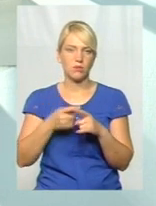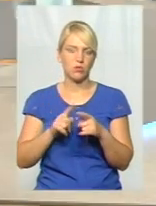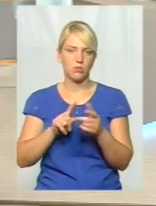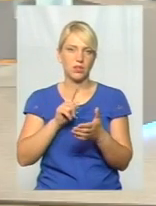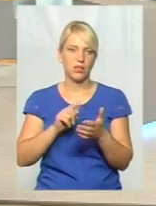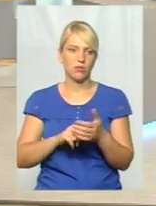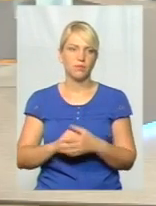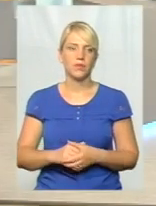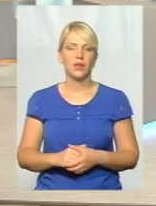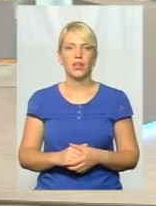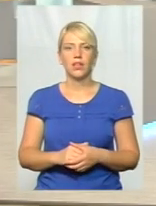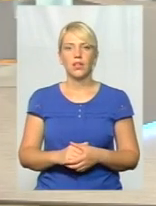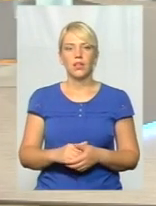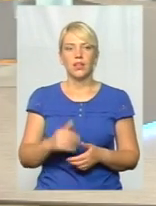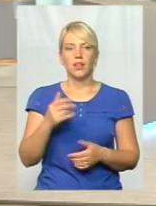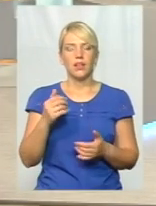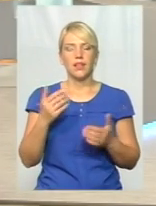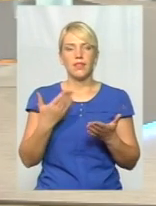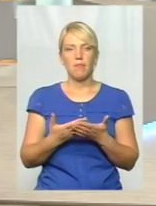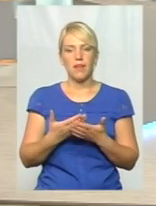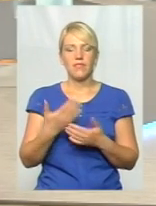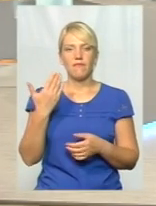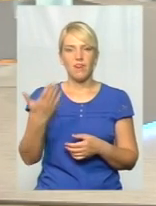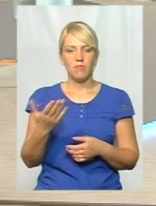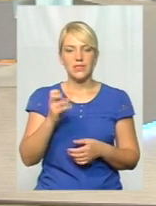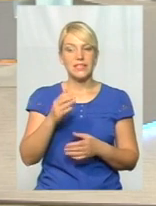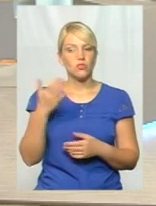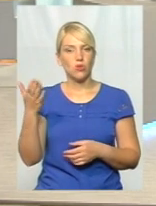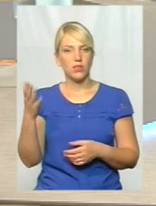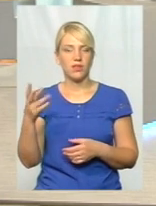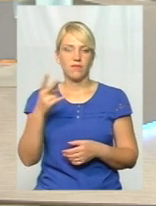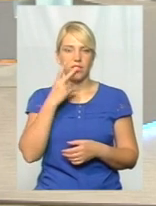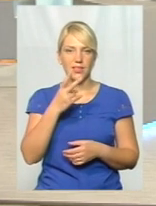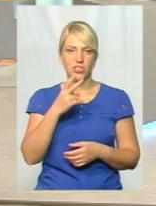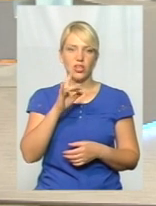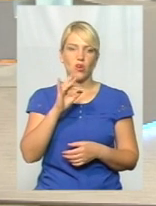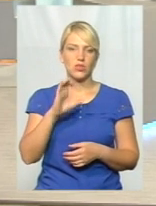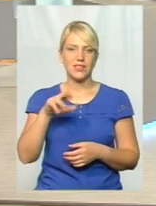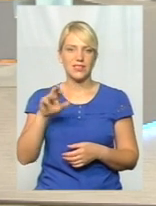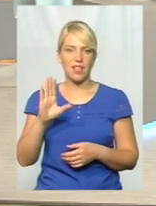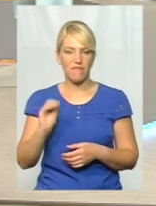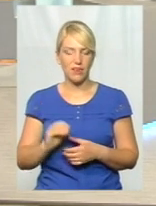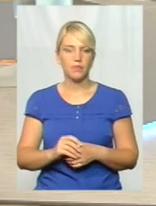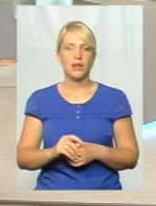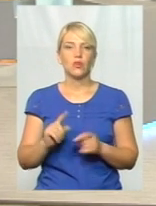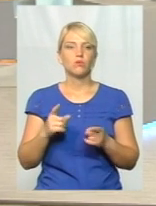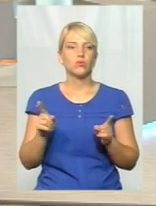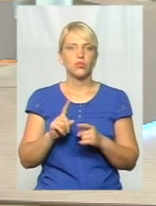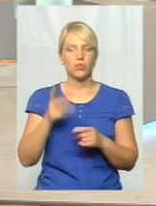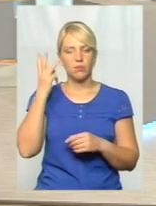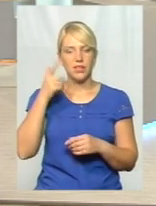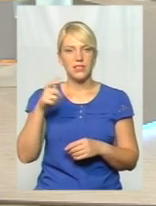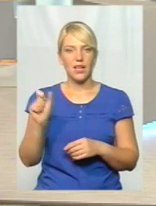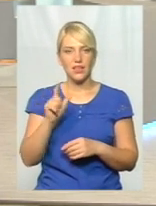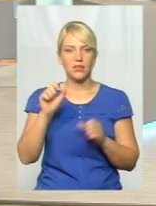питанню. Напевно, вам з сторони все ж таки видніше, пане Ростиславе, тому що «Хмельницькгаз»